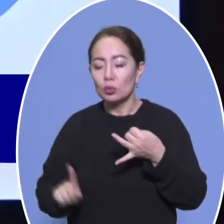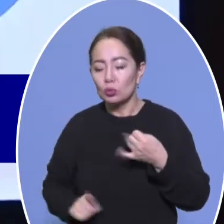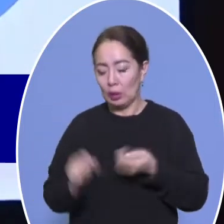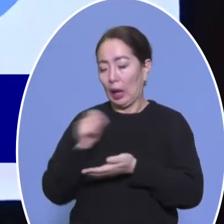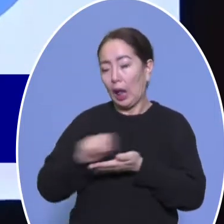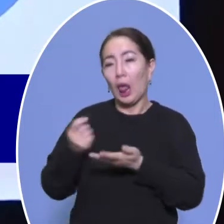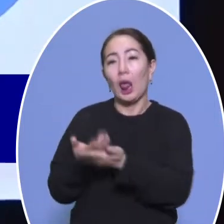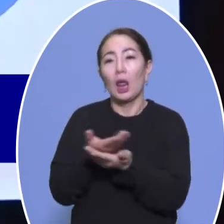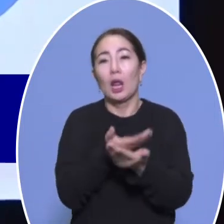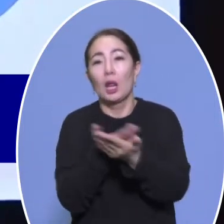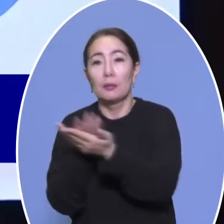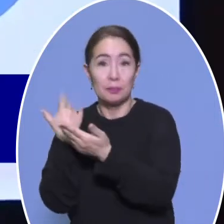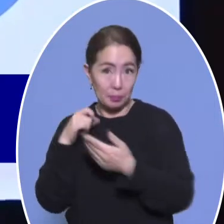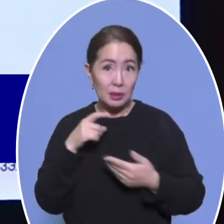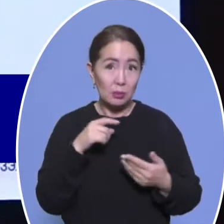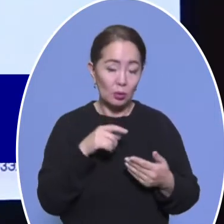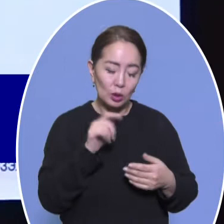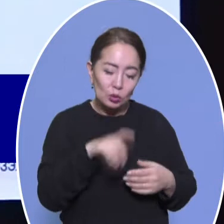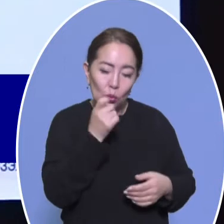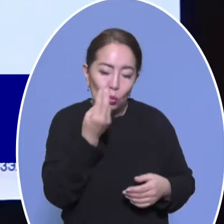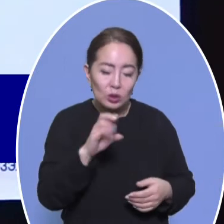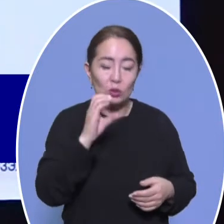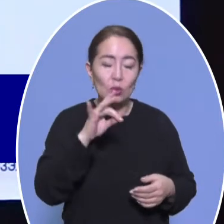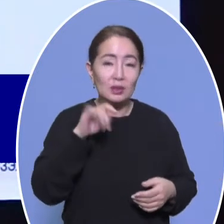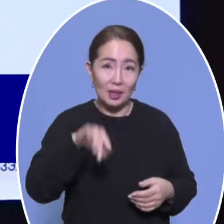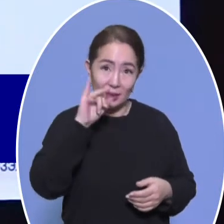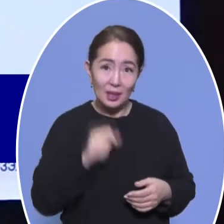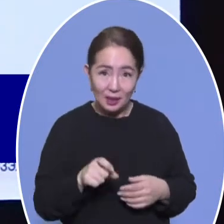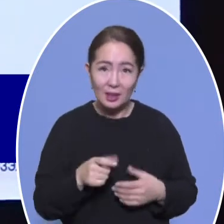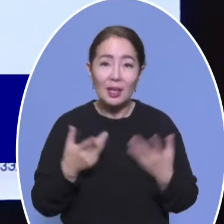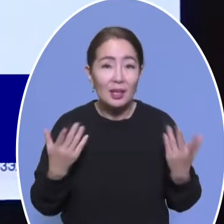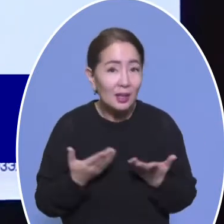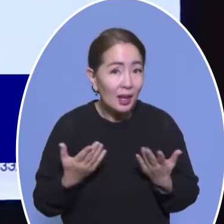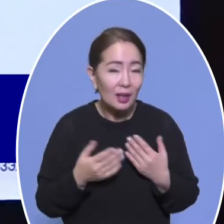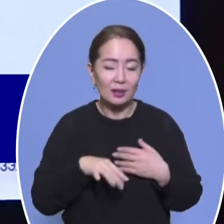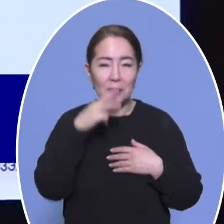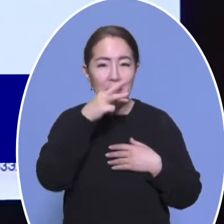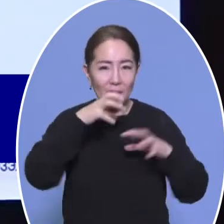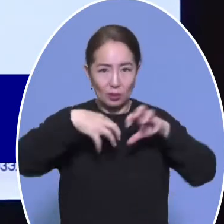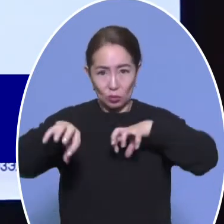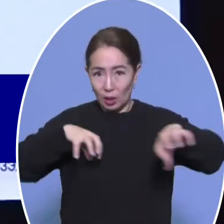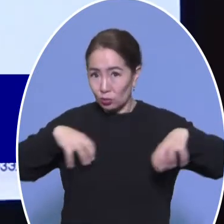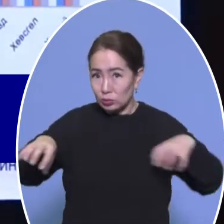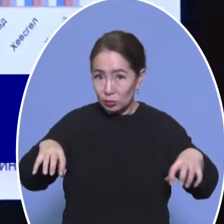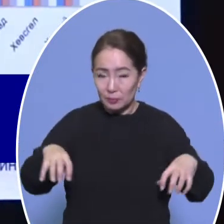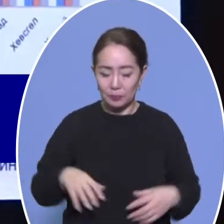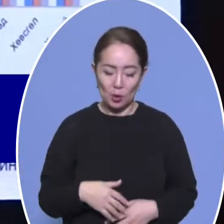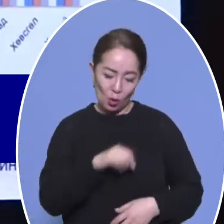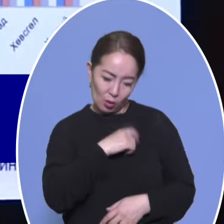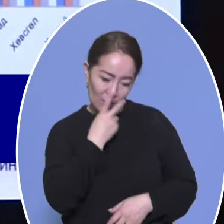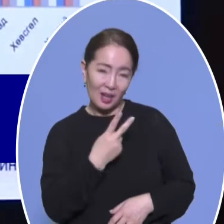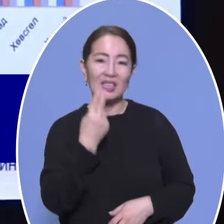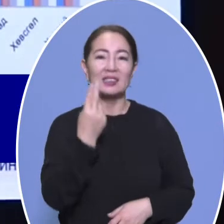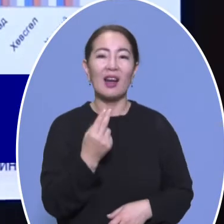авдаг байсан. За энэ ягаад ингэж хүн суртал их байсан юм бэ гэхэлэр энэ мэдээллүүд дандаа тус тустай байсан. Цахимчсан